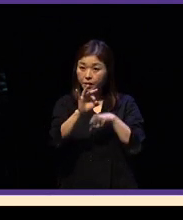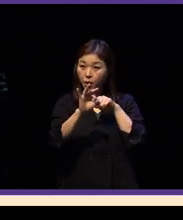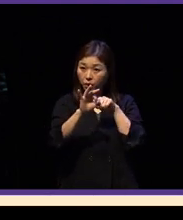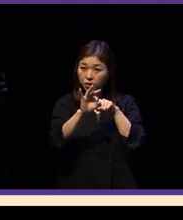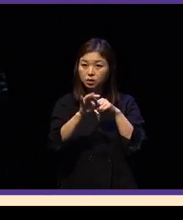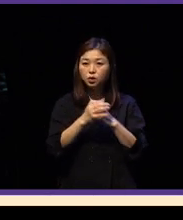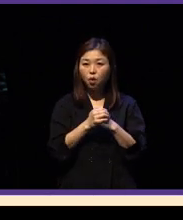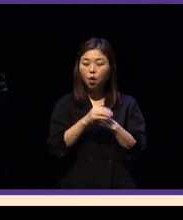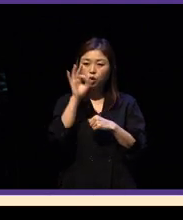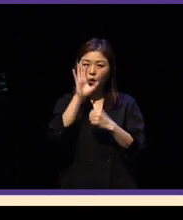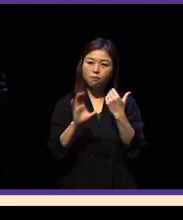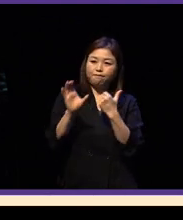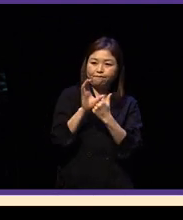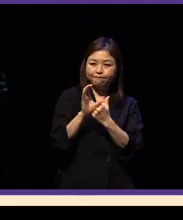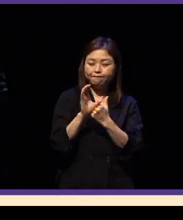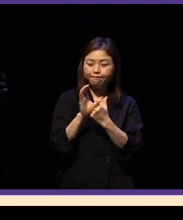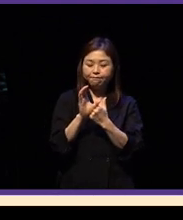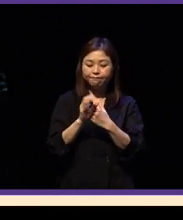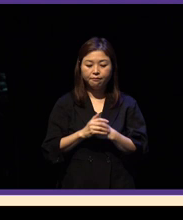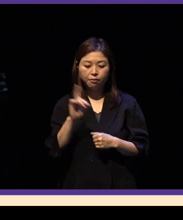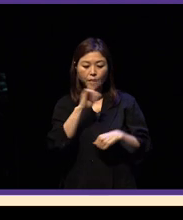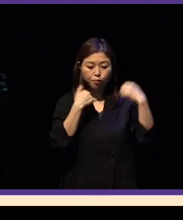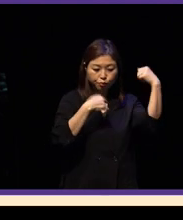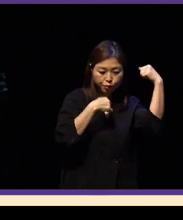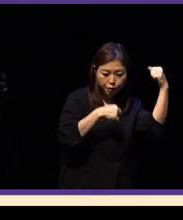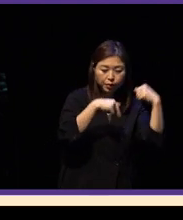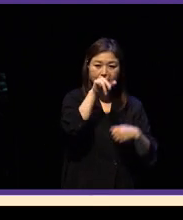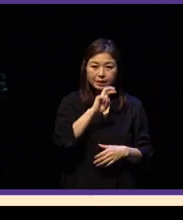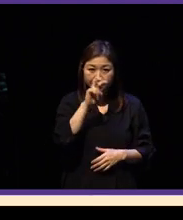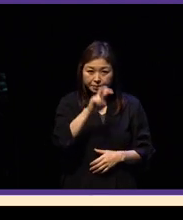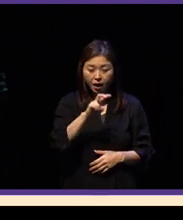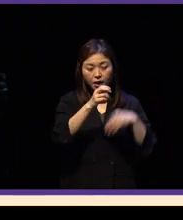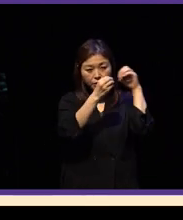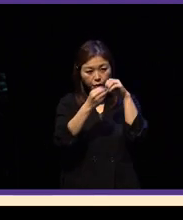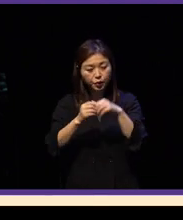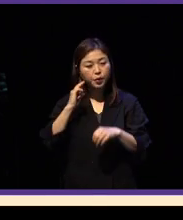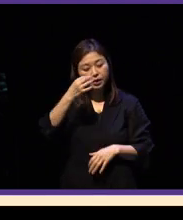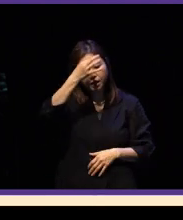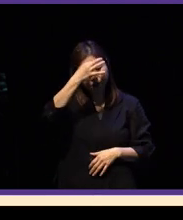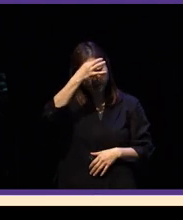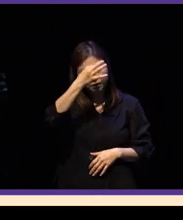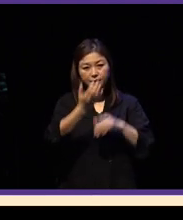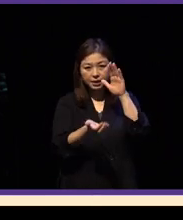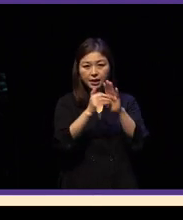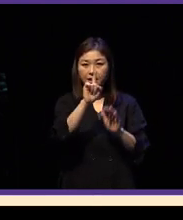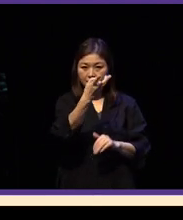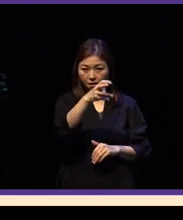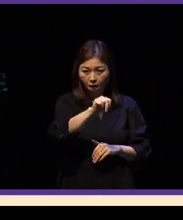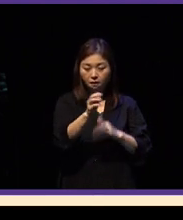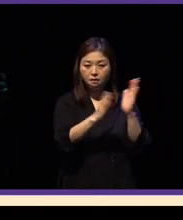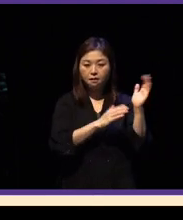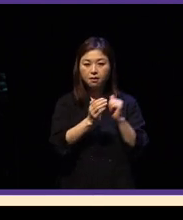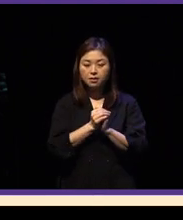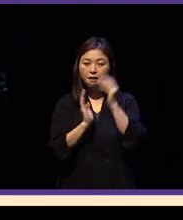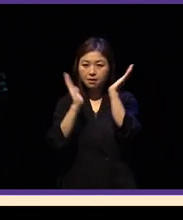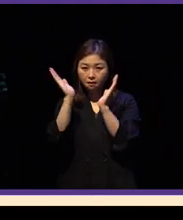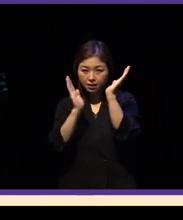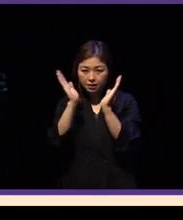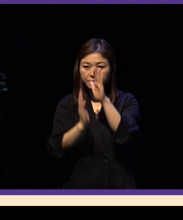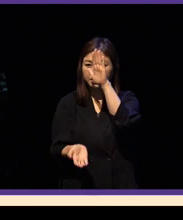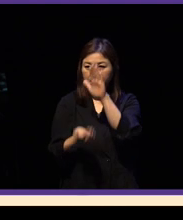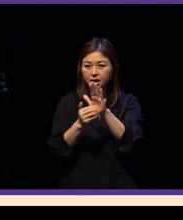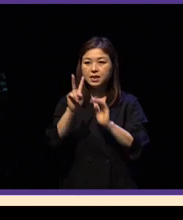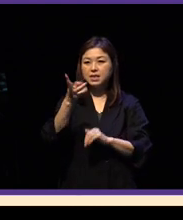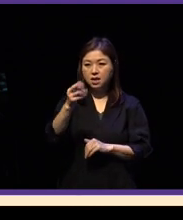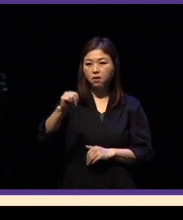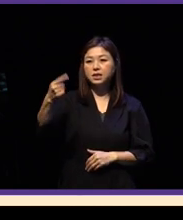증액이 되었습니다. 무용, 음악, 전통예술 분야는 최대 1억, 그리고 연극 분야는 최대